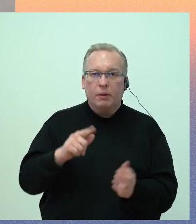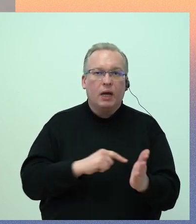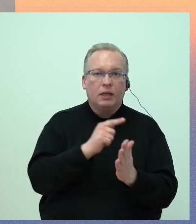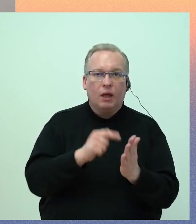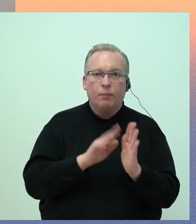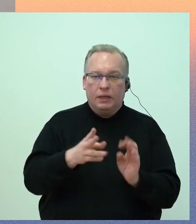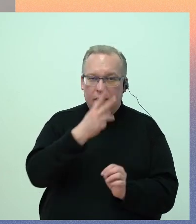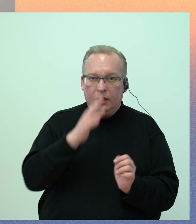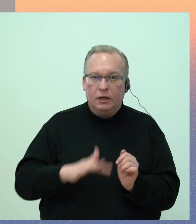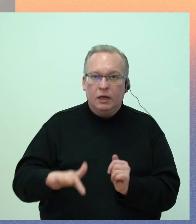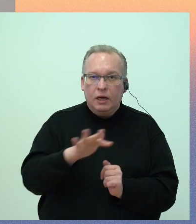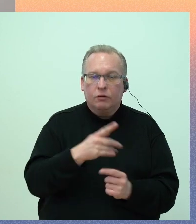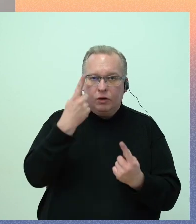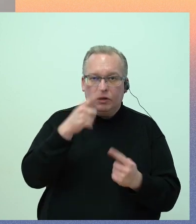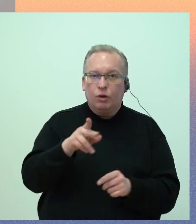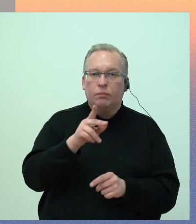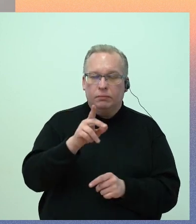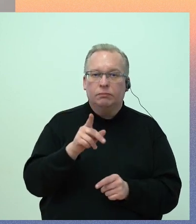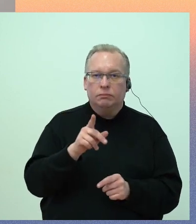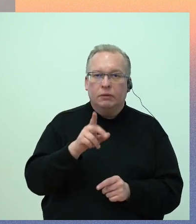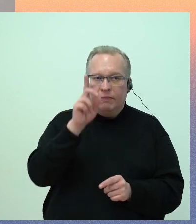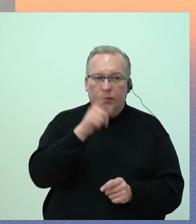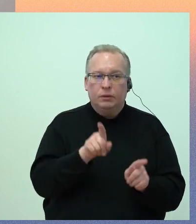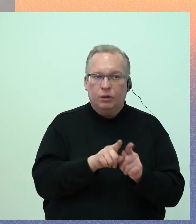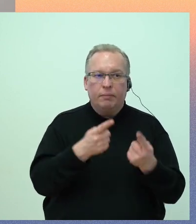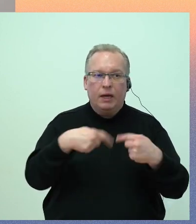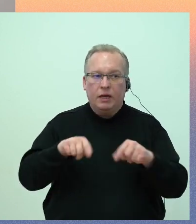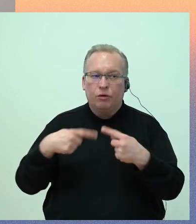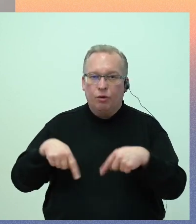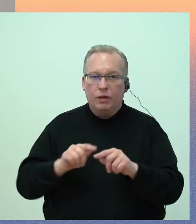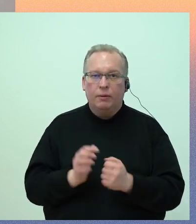ne tik Lietuvai, bet ir kitoms valstybėms, ypač šiame regione.